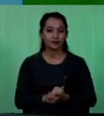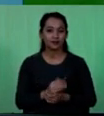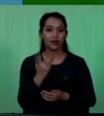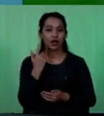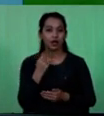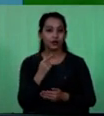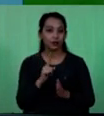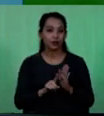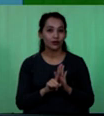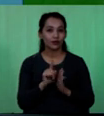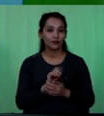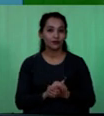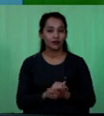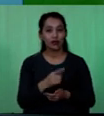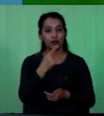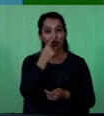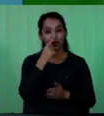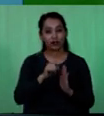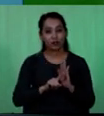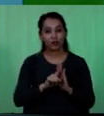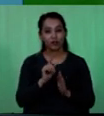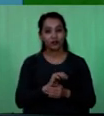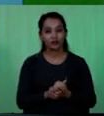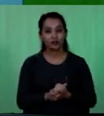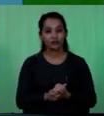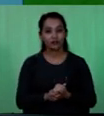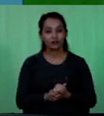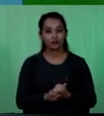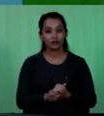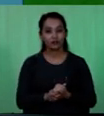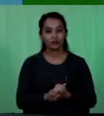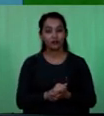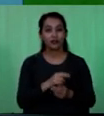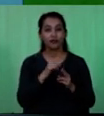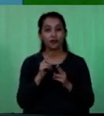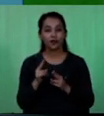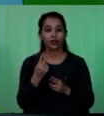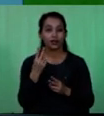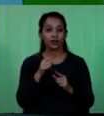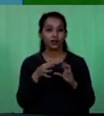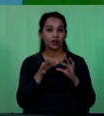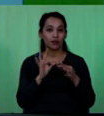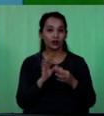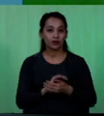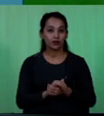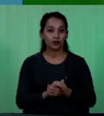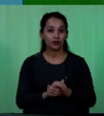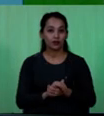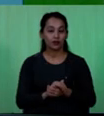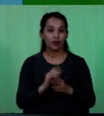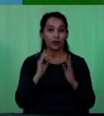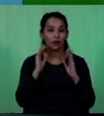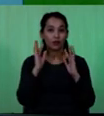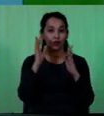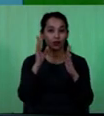Qachon boshlanadi? Yaqinda boshlanadi. Navbat ikkinchi gapga. Bog'larda